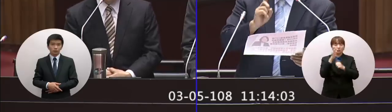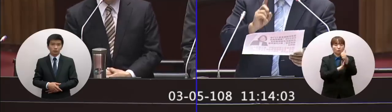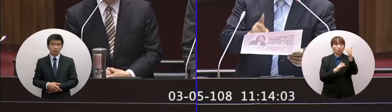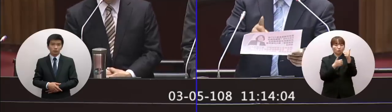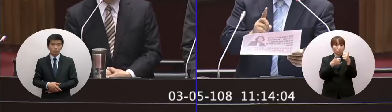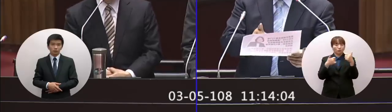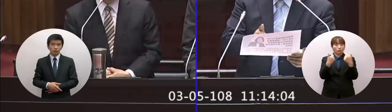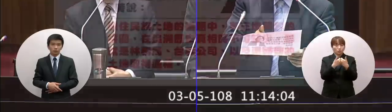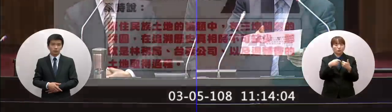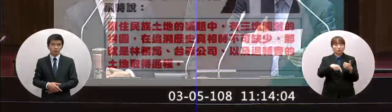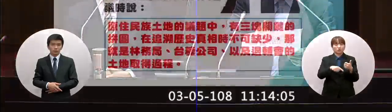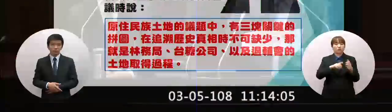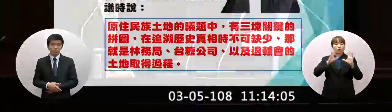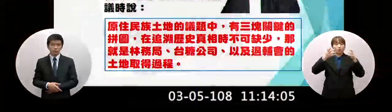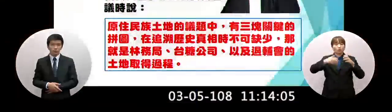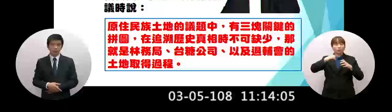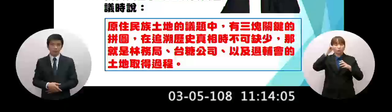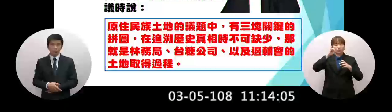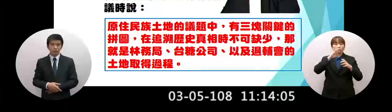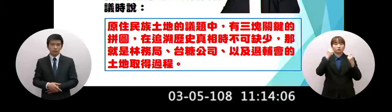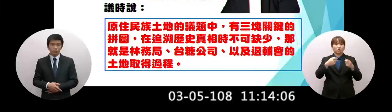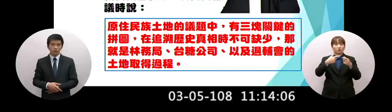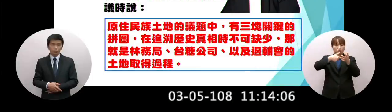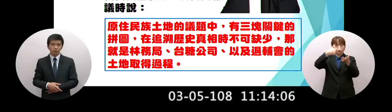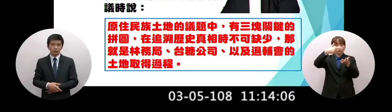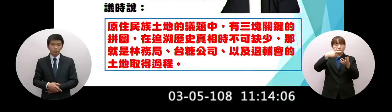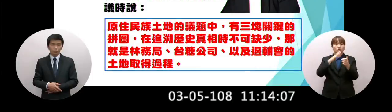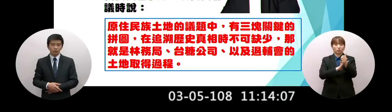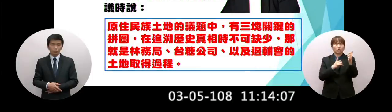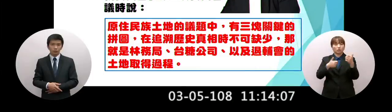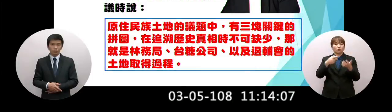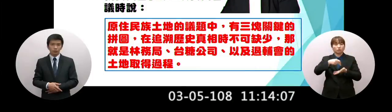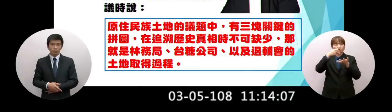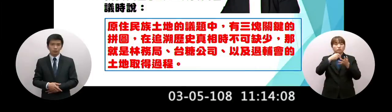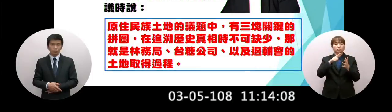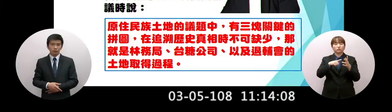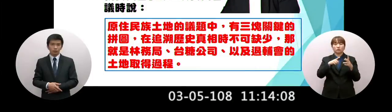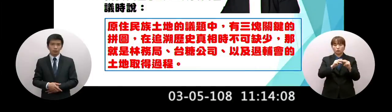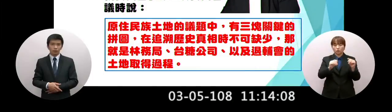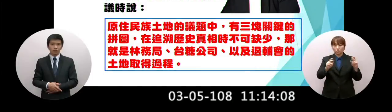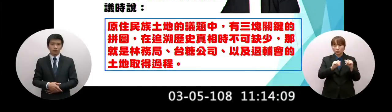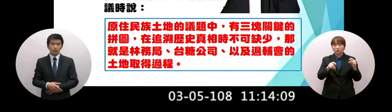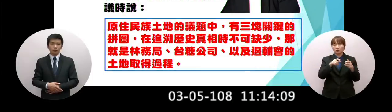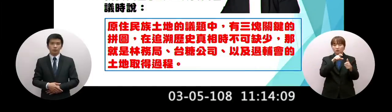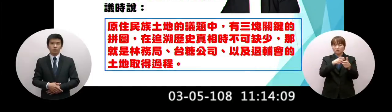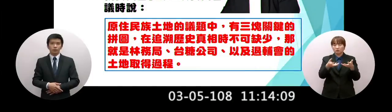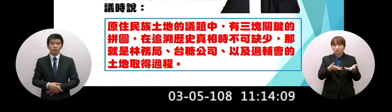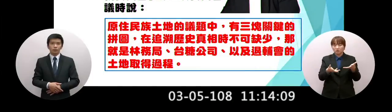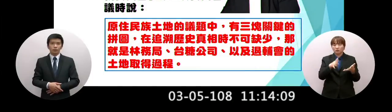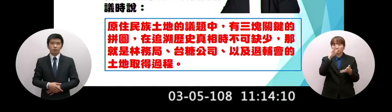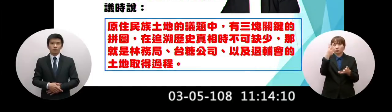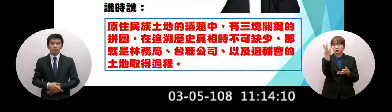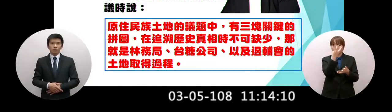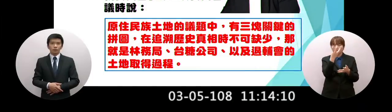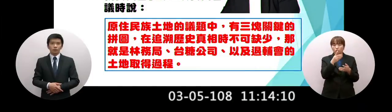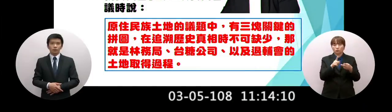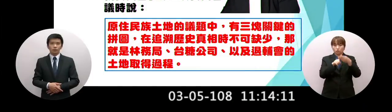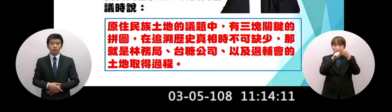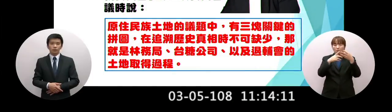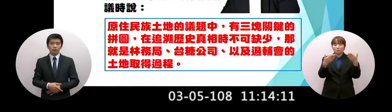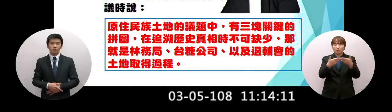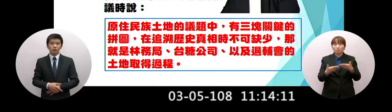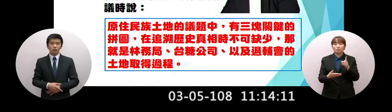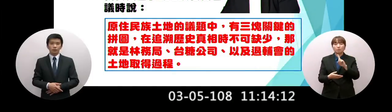面，总统在第六次委员会特别说明的原住民族土地的议题当中有三块关键的拼